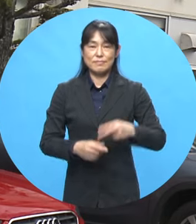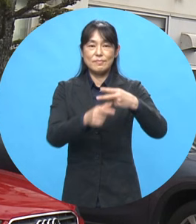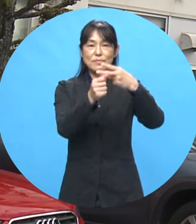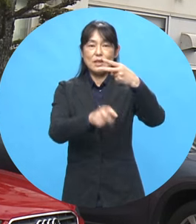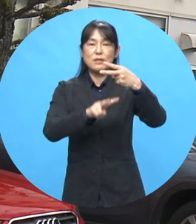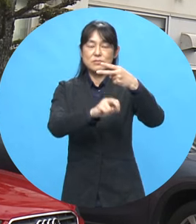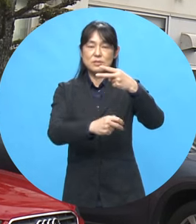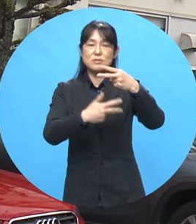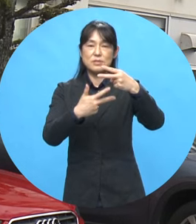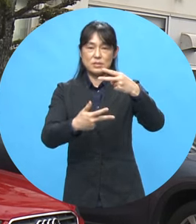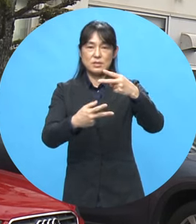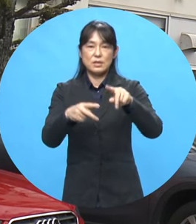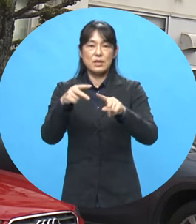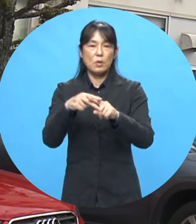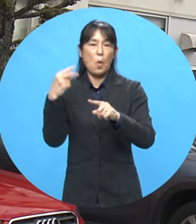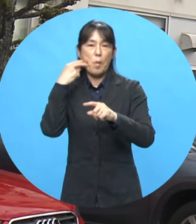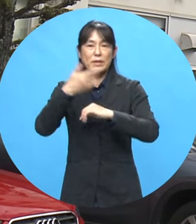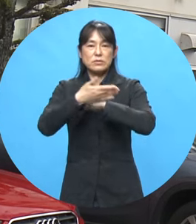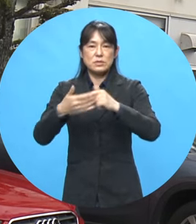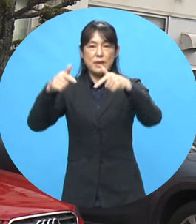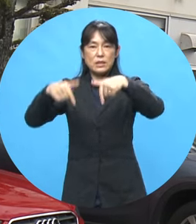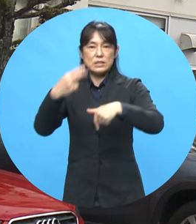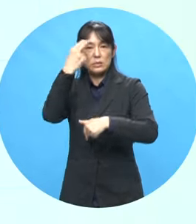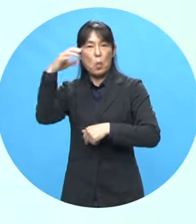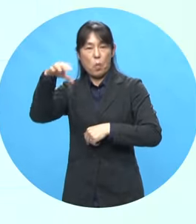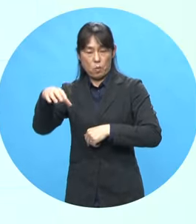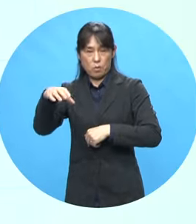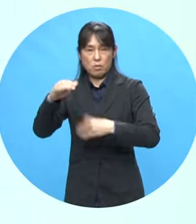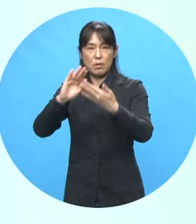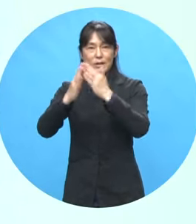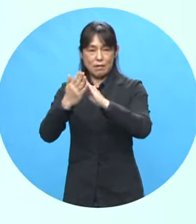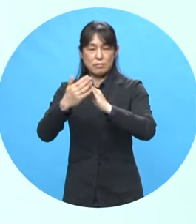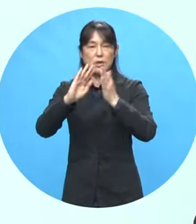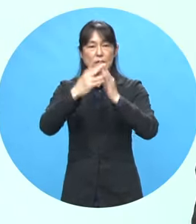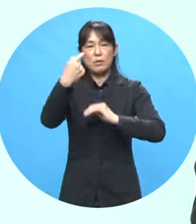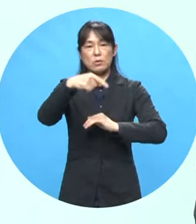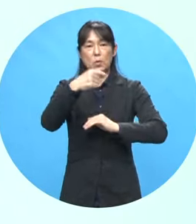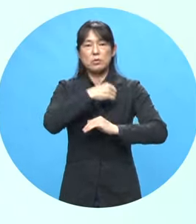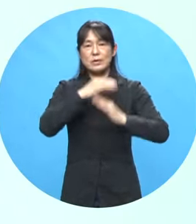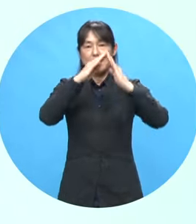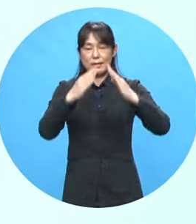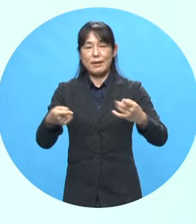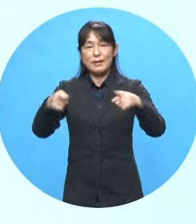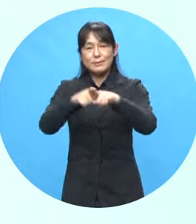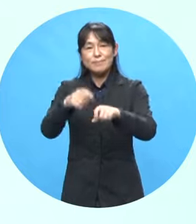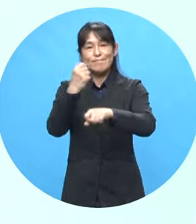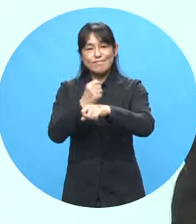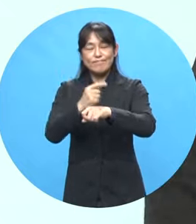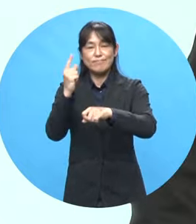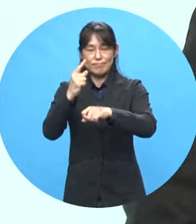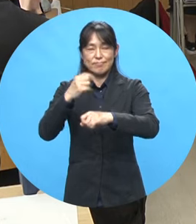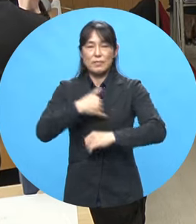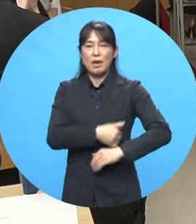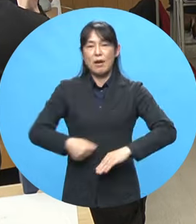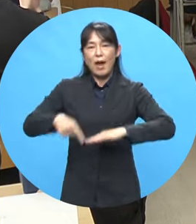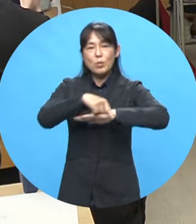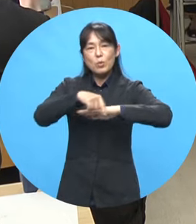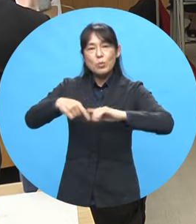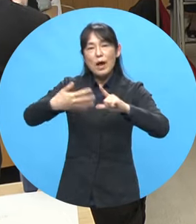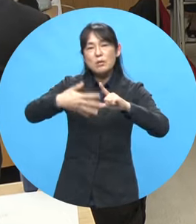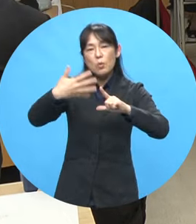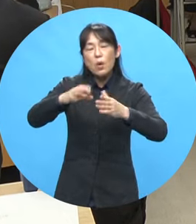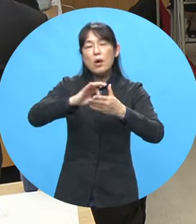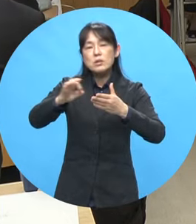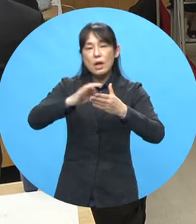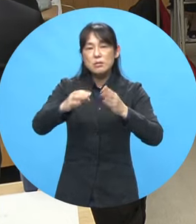2月27日、小松島西高校では県と県教育委員会が作成したライフプラン動画を活用